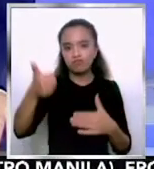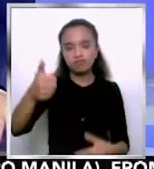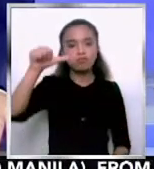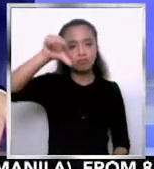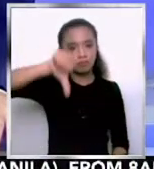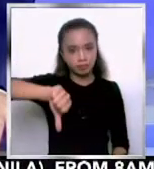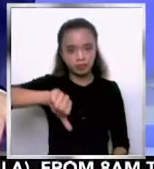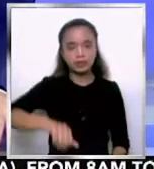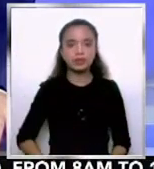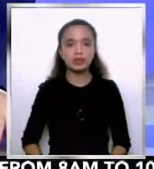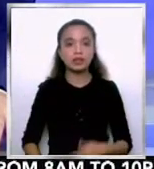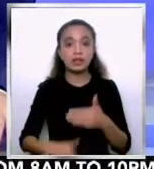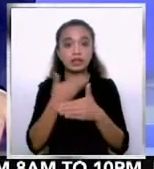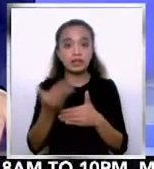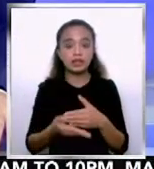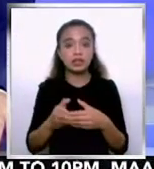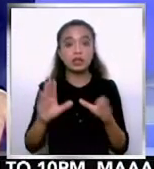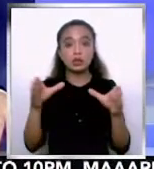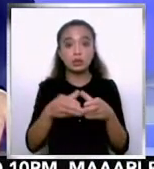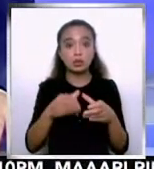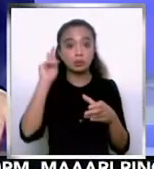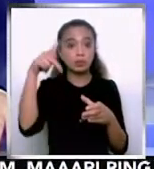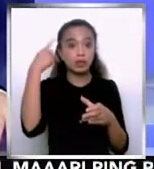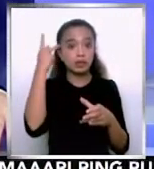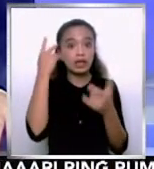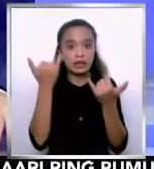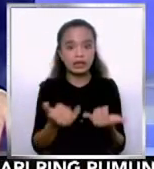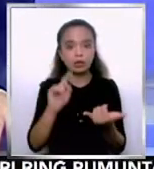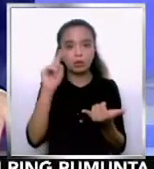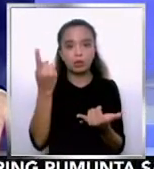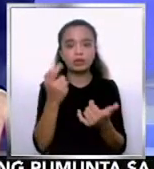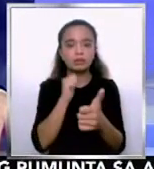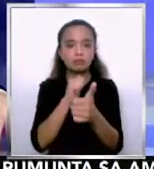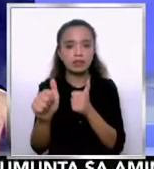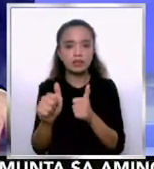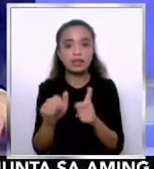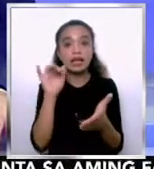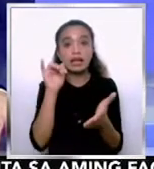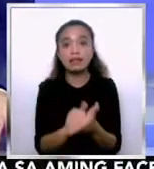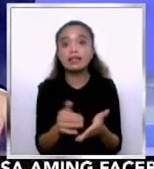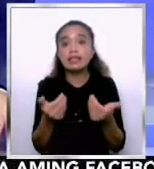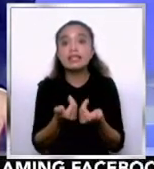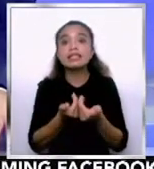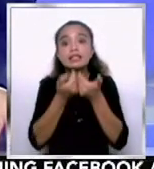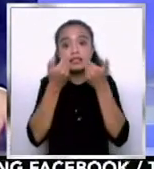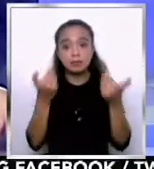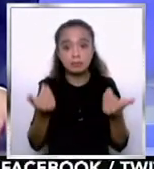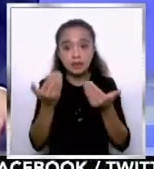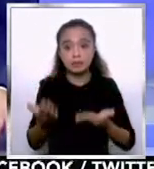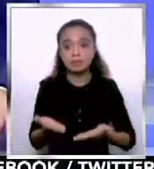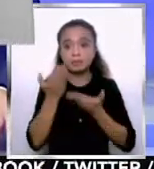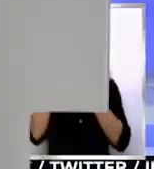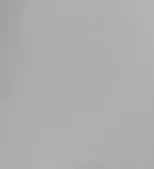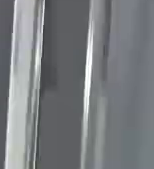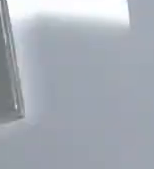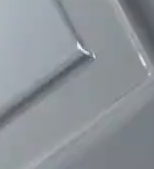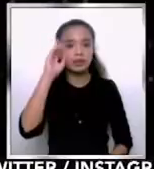Federal ng Pilipinas nagsumite na ngayong araw na to. Hiwalay pa raw ito sa isusumite ni Marcos. Nakatutok si Victoria Tula.